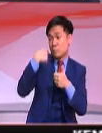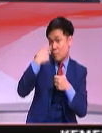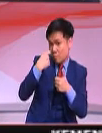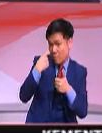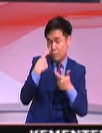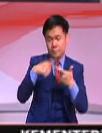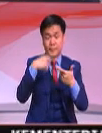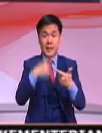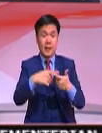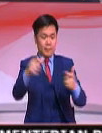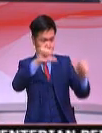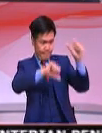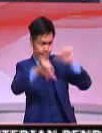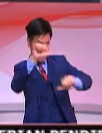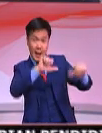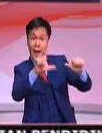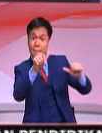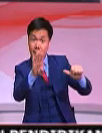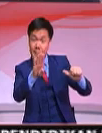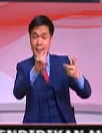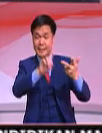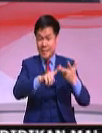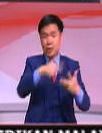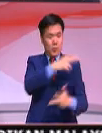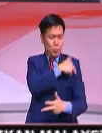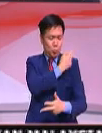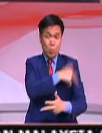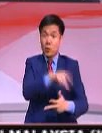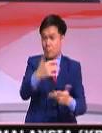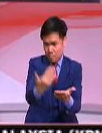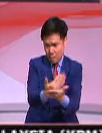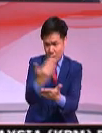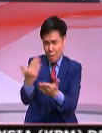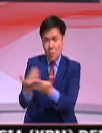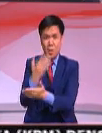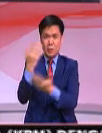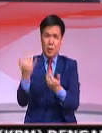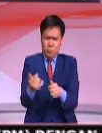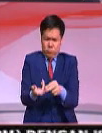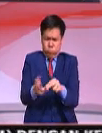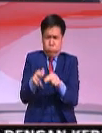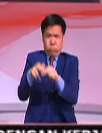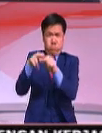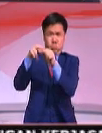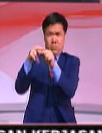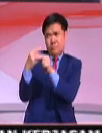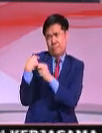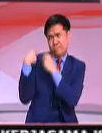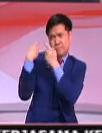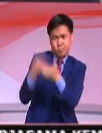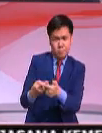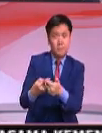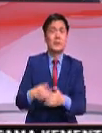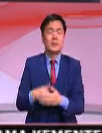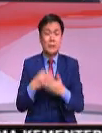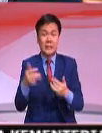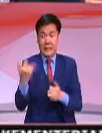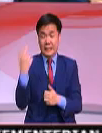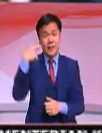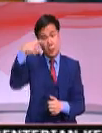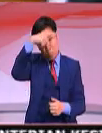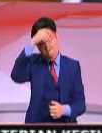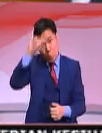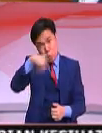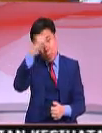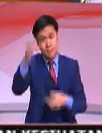dan hospital yang berupaya mengesan dan mengurus kes-kes baru yang kian meningkat kebelakangan ini. Dalam taklimat khas di